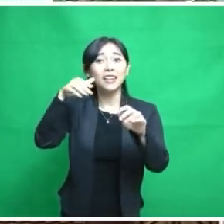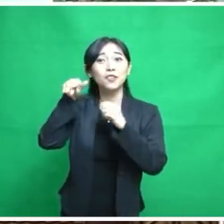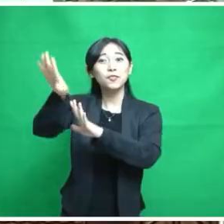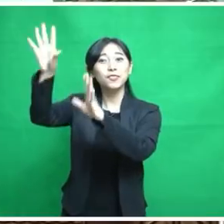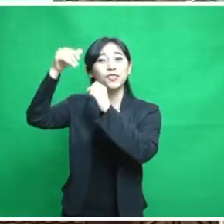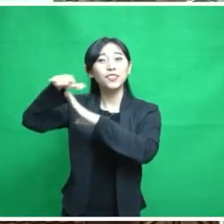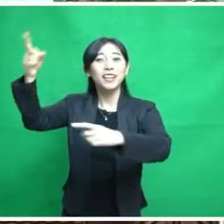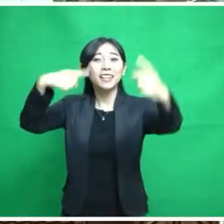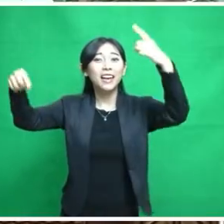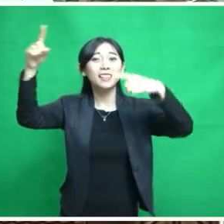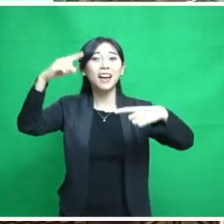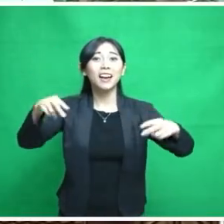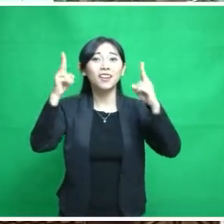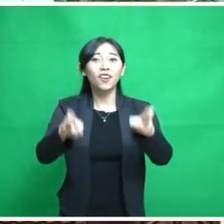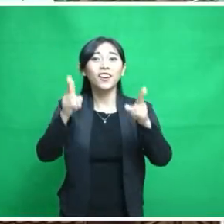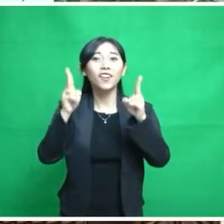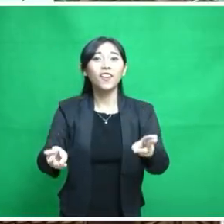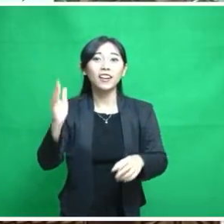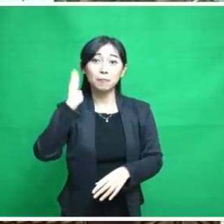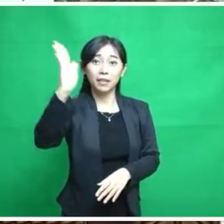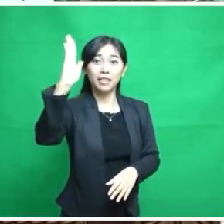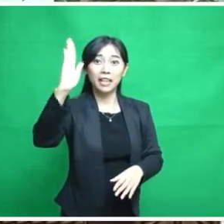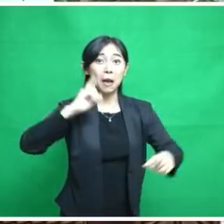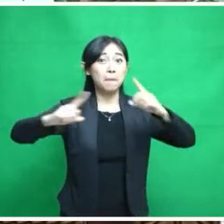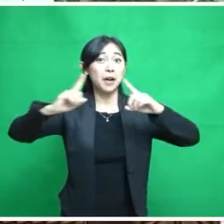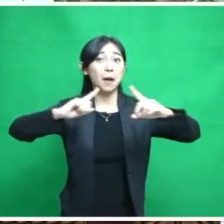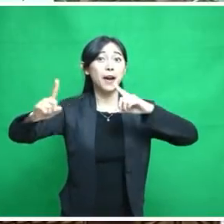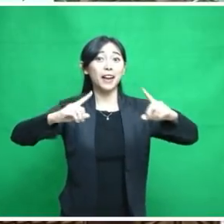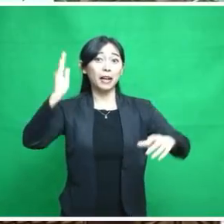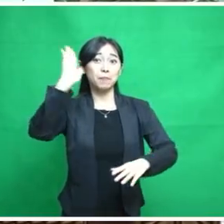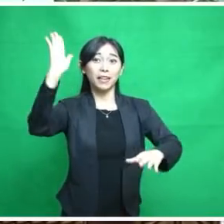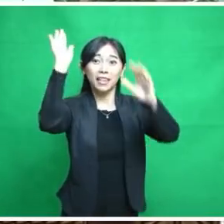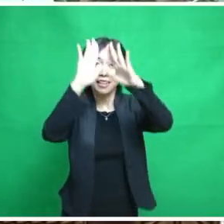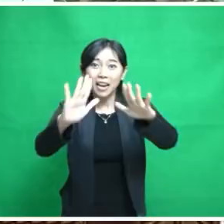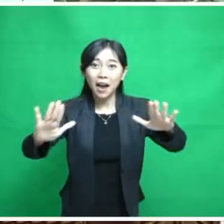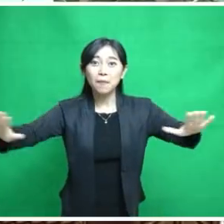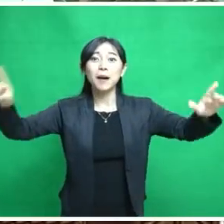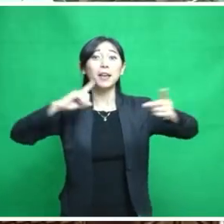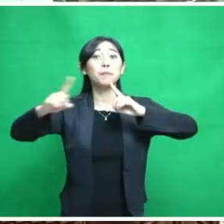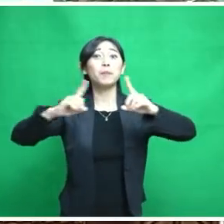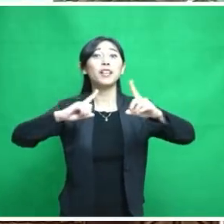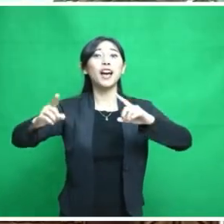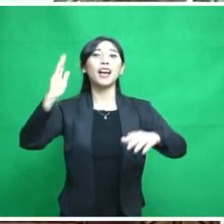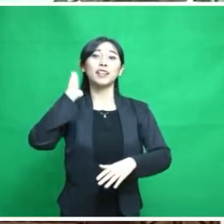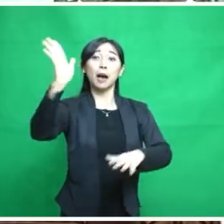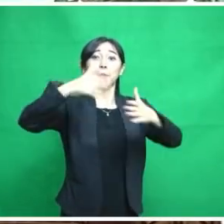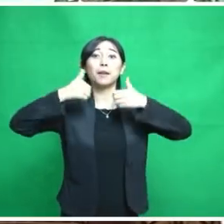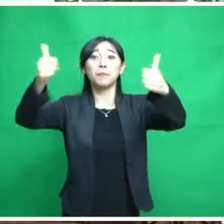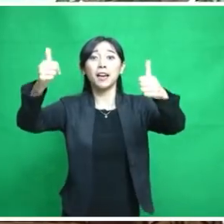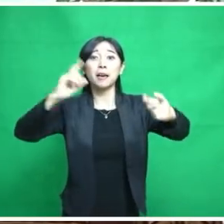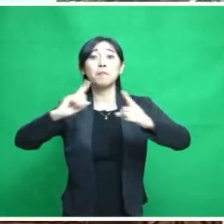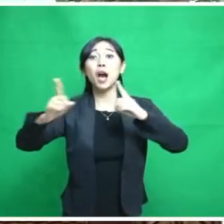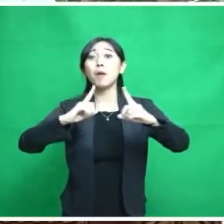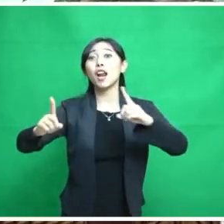bukit-bukit kedatangan pembawa berita yang mengabarkan berita damai dan memberitakan kabar baik, yang